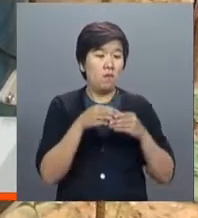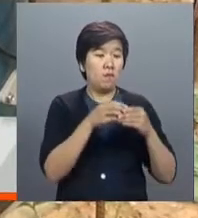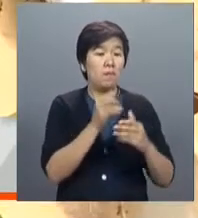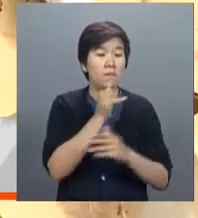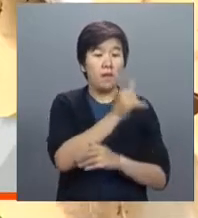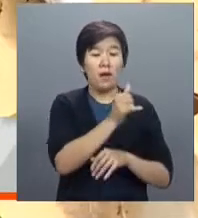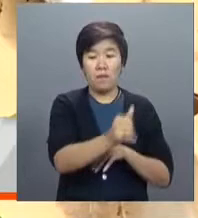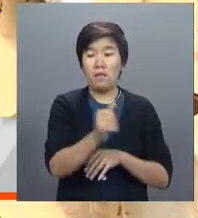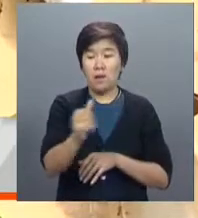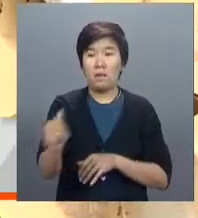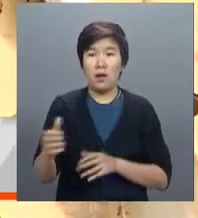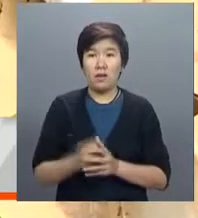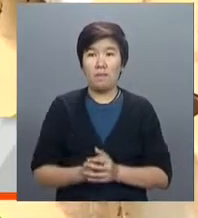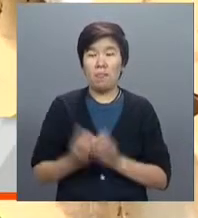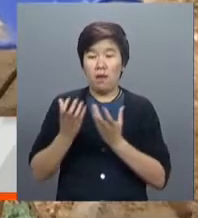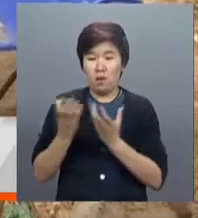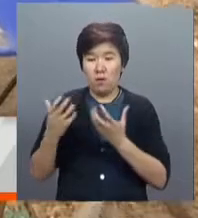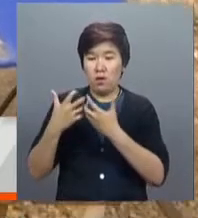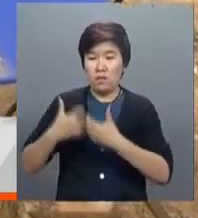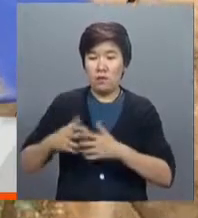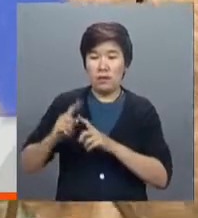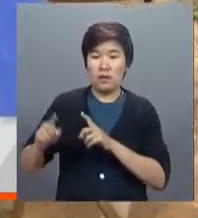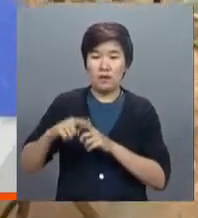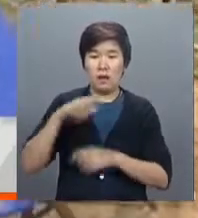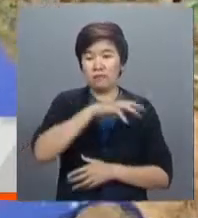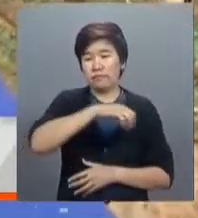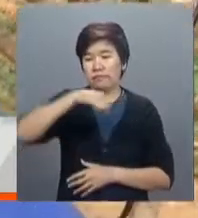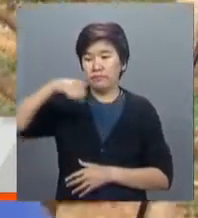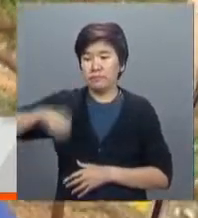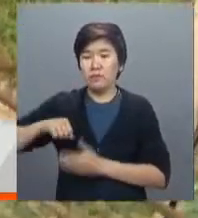กรณ์ทางการแพทย์กลับไปล้างที่โรงพยาบาลภูเวียง